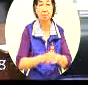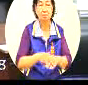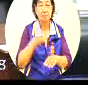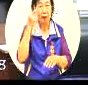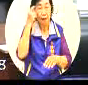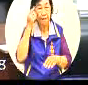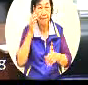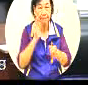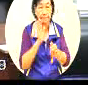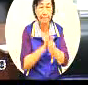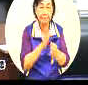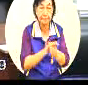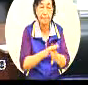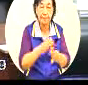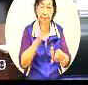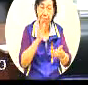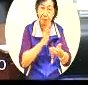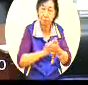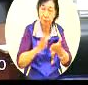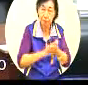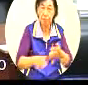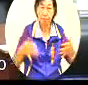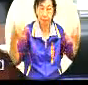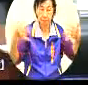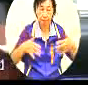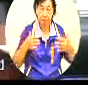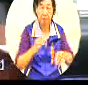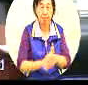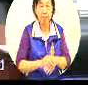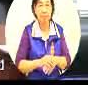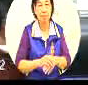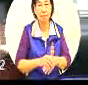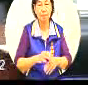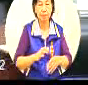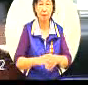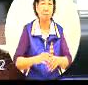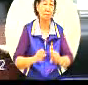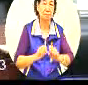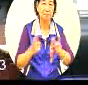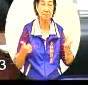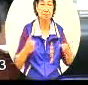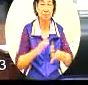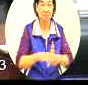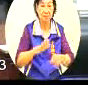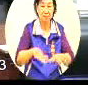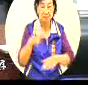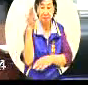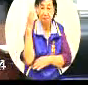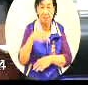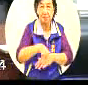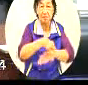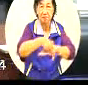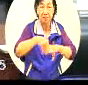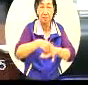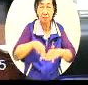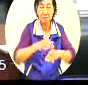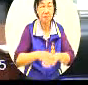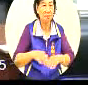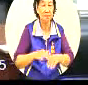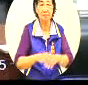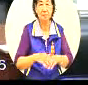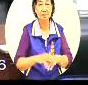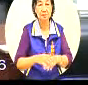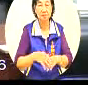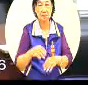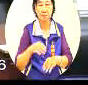题。我们今天来这边开会不是要你来告诉我们说这个政策这么没法度，这个也没法度，那这样子就不需要我们来建